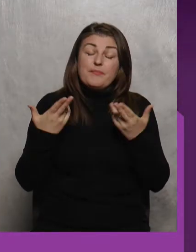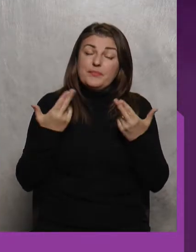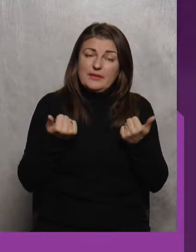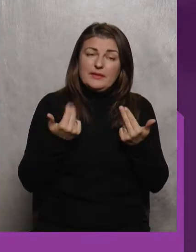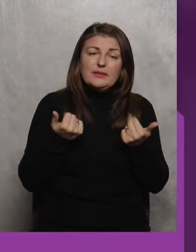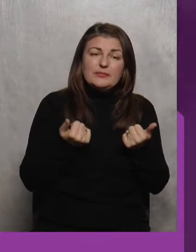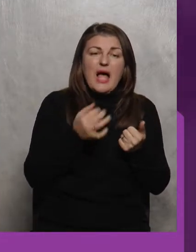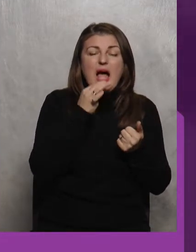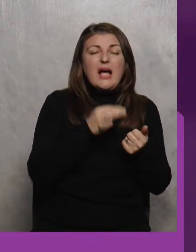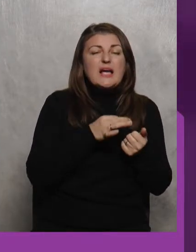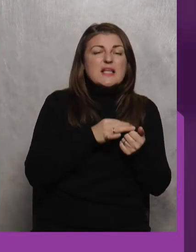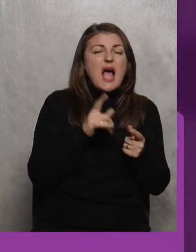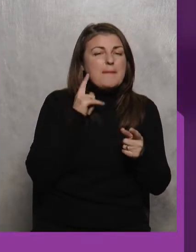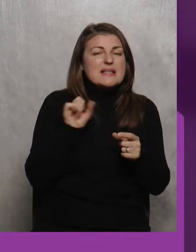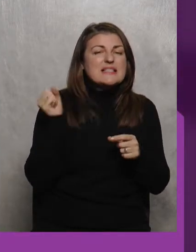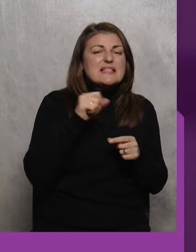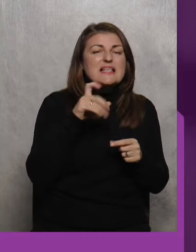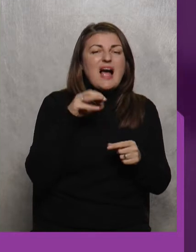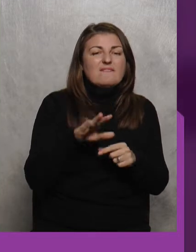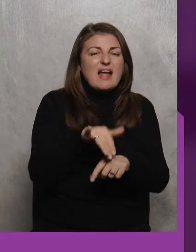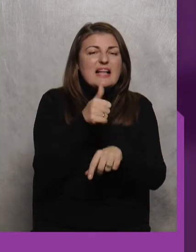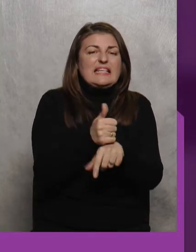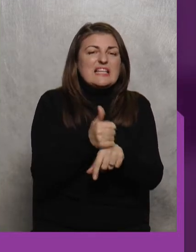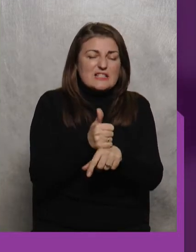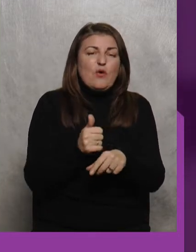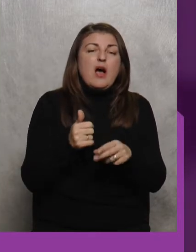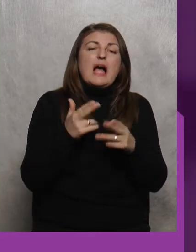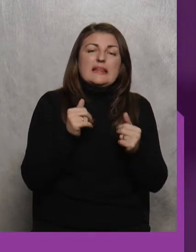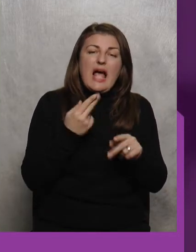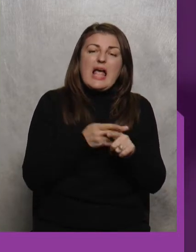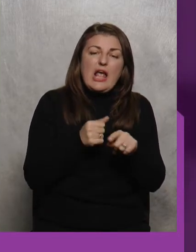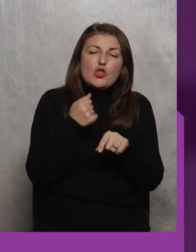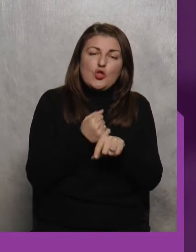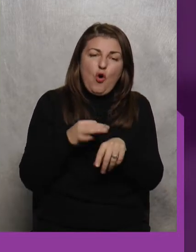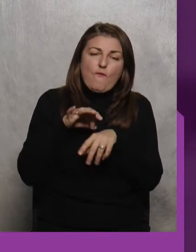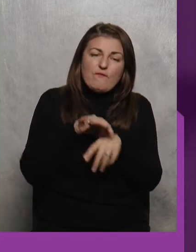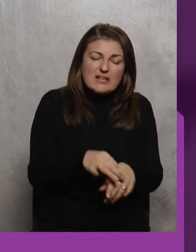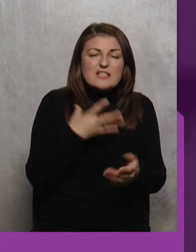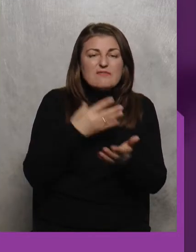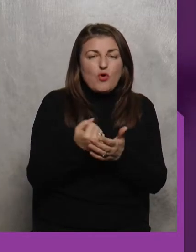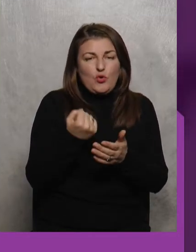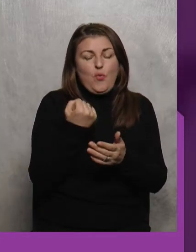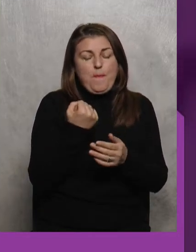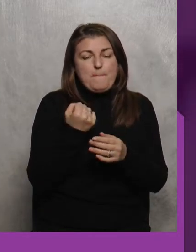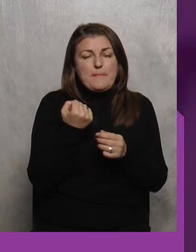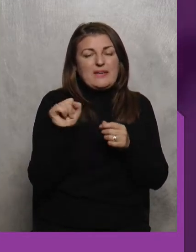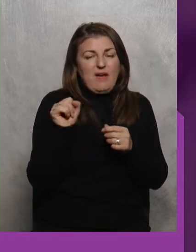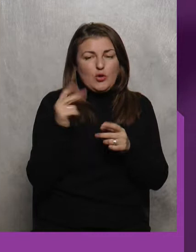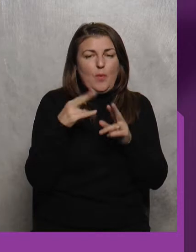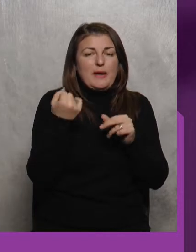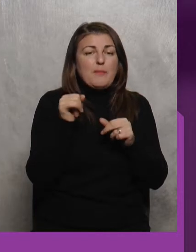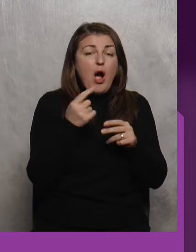ласка, захватити лідерство, скажімо так. Да, і довести свою перевагу до перемоги. Відповідно,